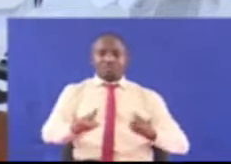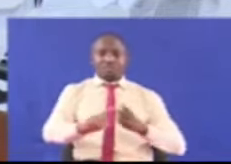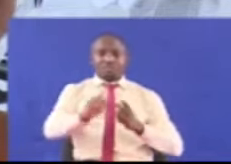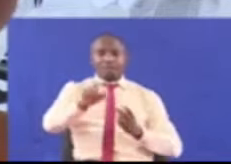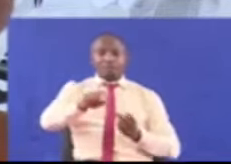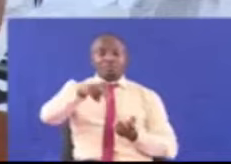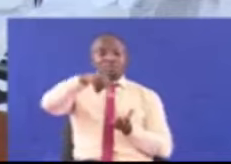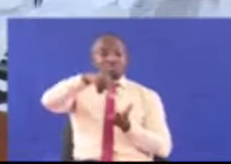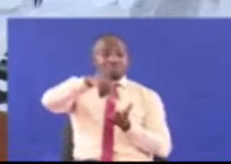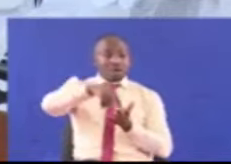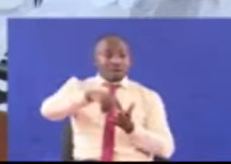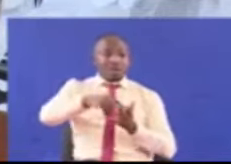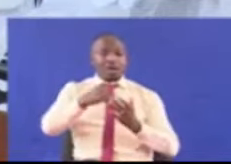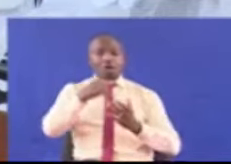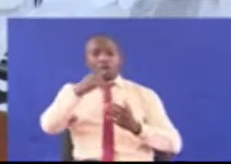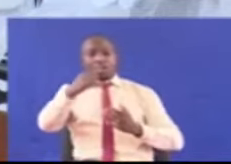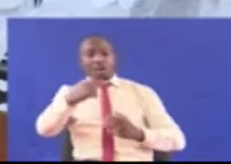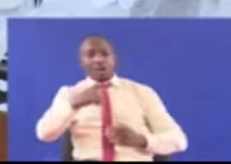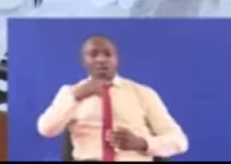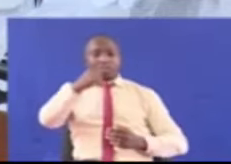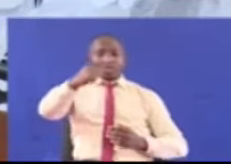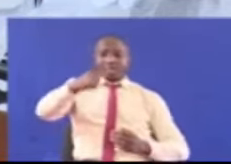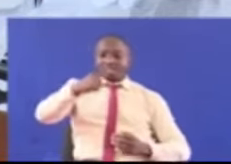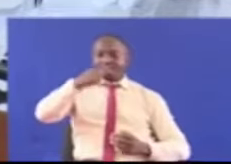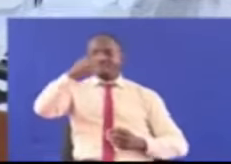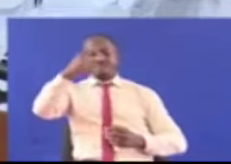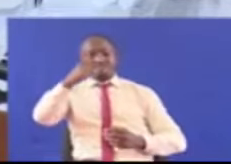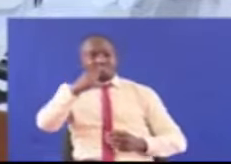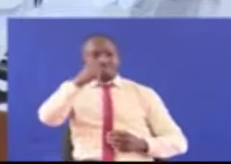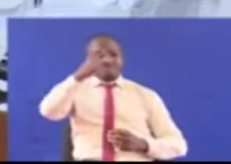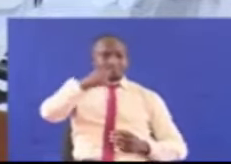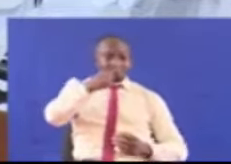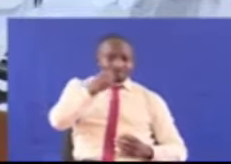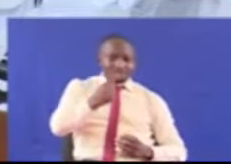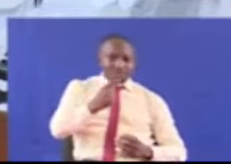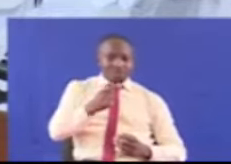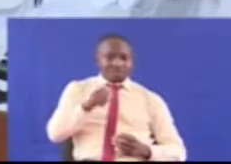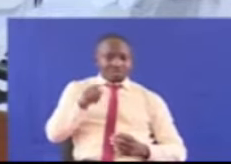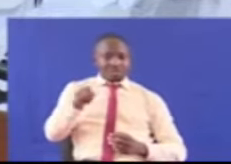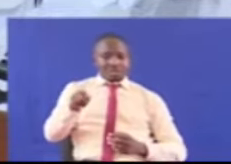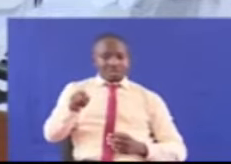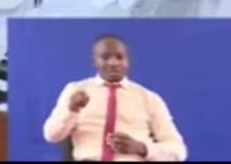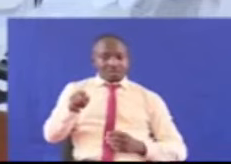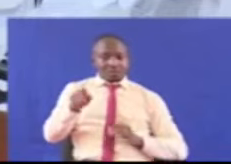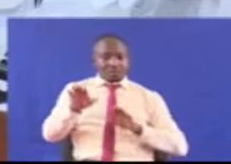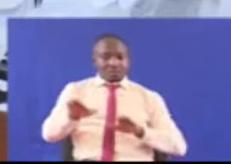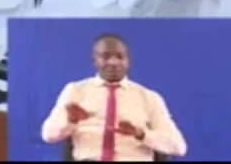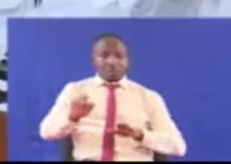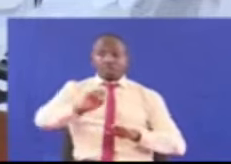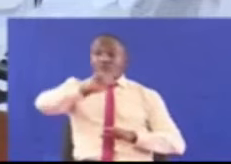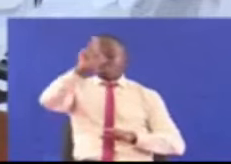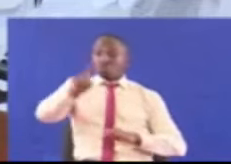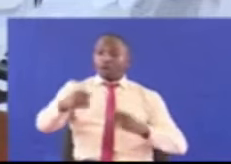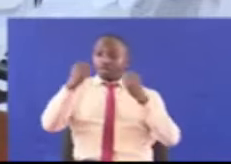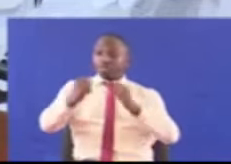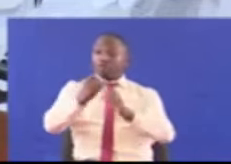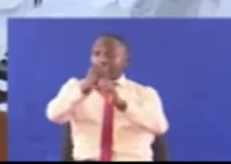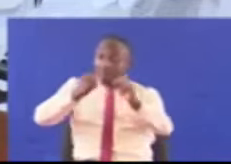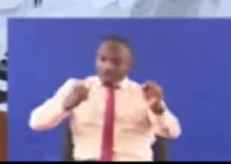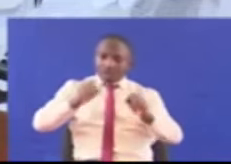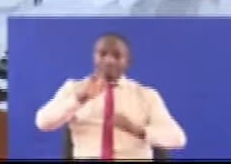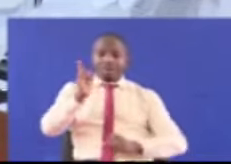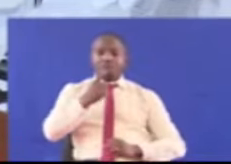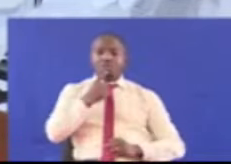Akisimama mtu na mikono, mimi niko hivi, mimi niko hivi. Akiuliza swali la maana la msingi hana